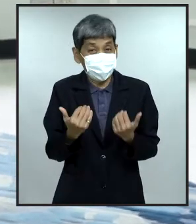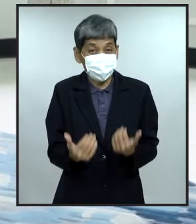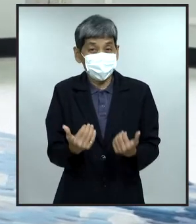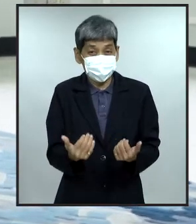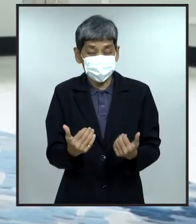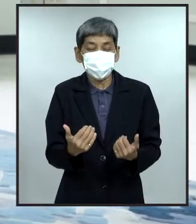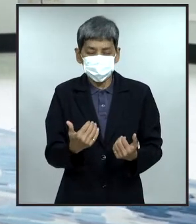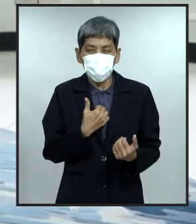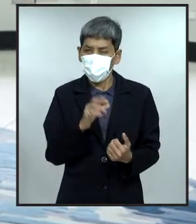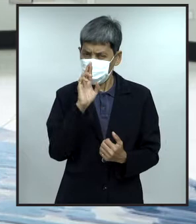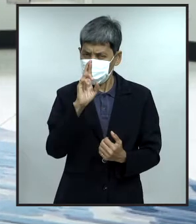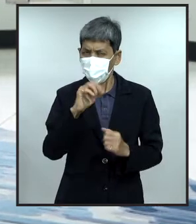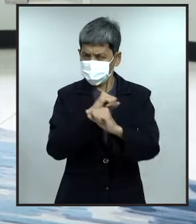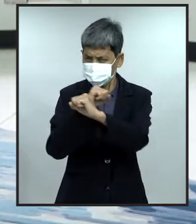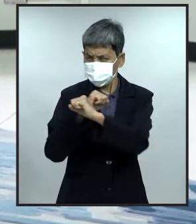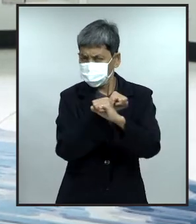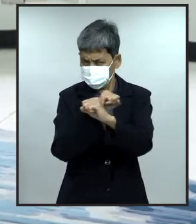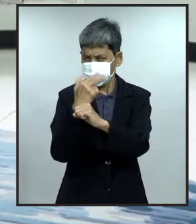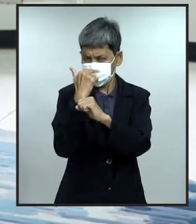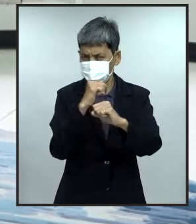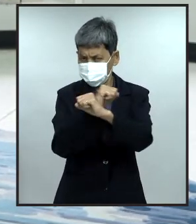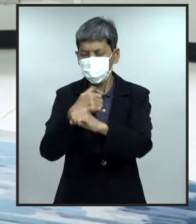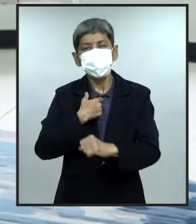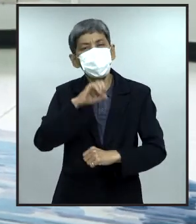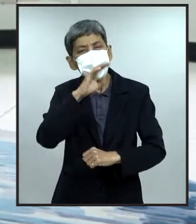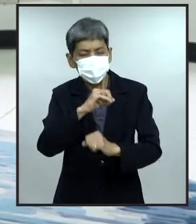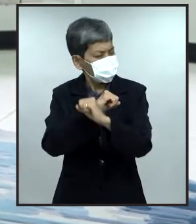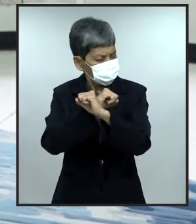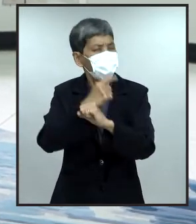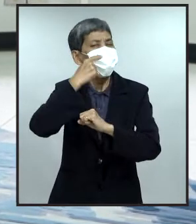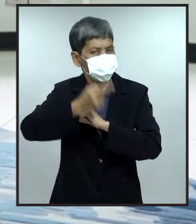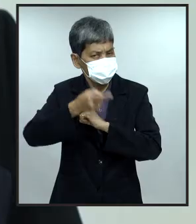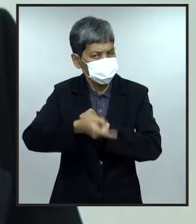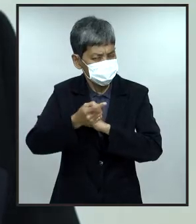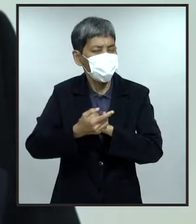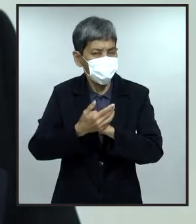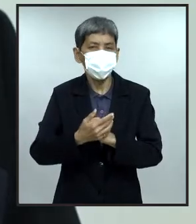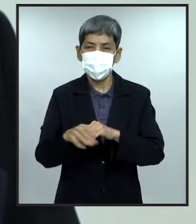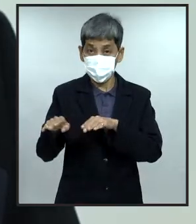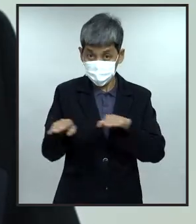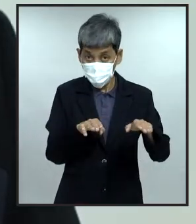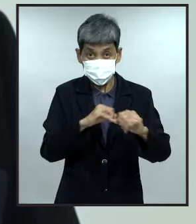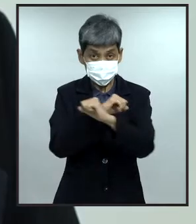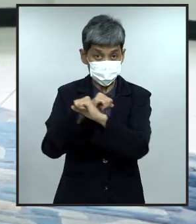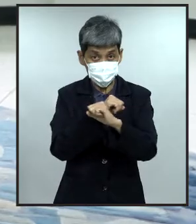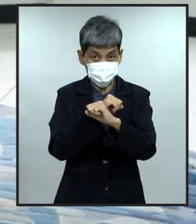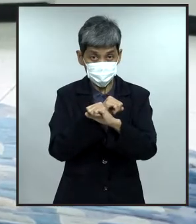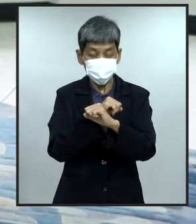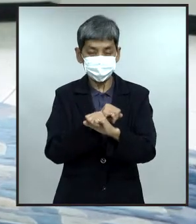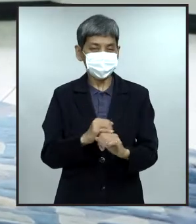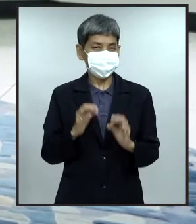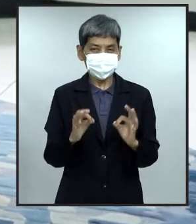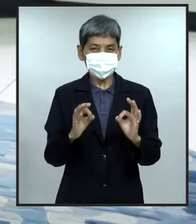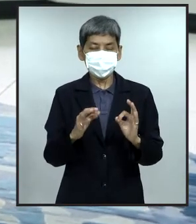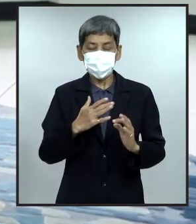ยังต้องระมัดระวังนะครับก็จะบอกว่ากาดตกไม่ได้นะก็เตรียมพร้อมไว้ครับ ครับเอาละครับคุณผู้ชม